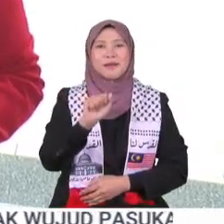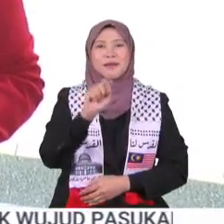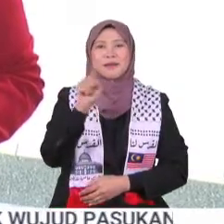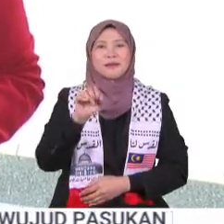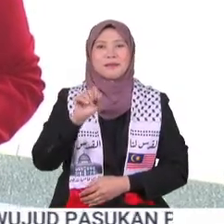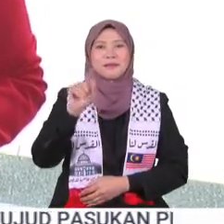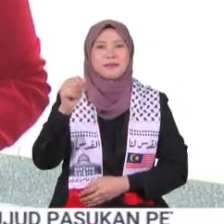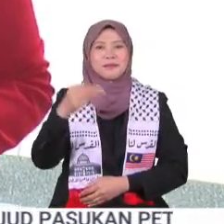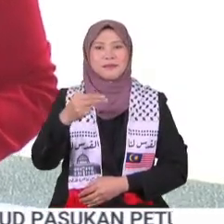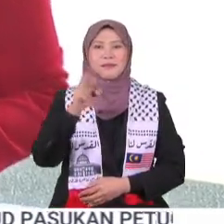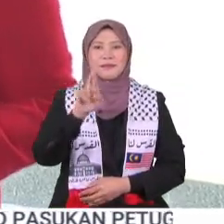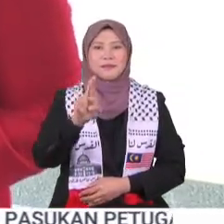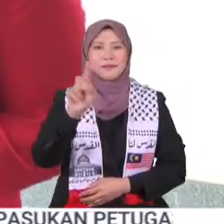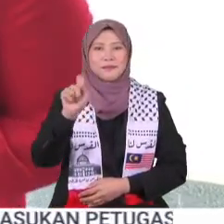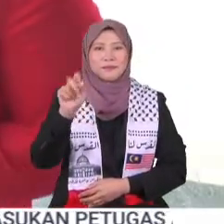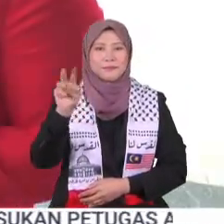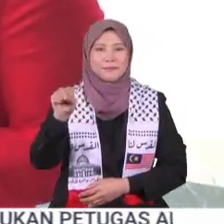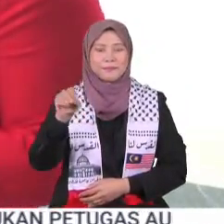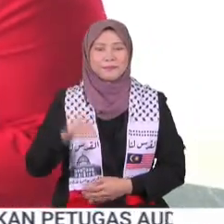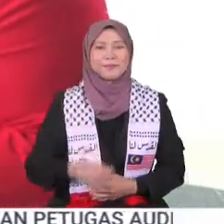Drahman, RTM.